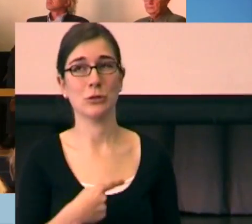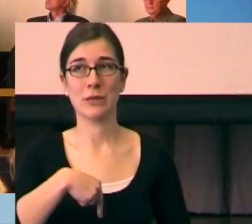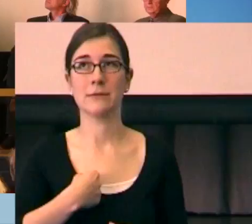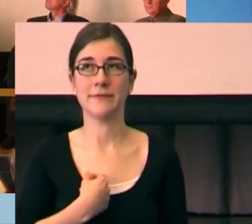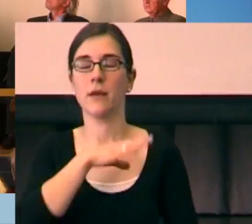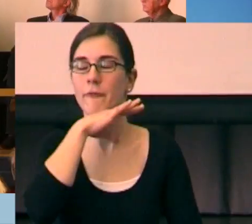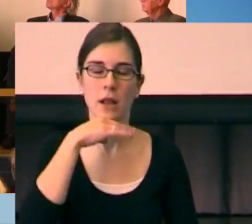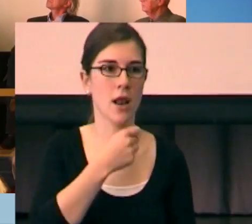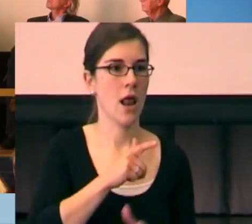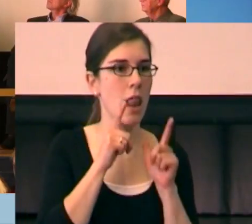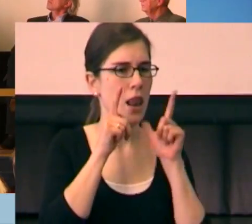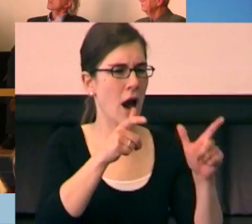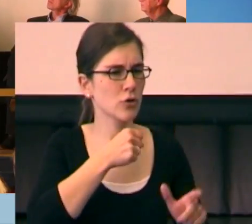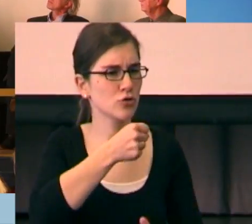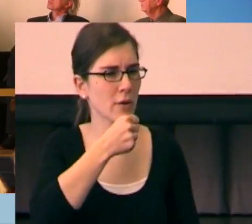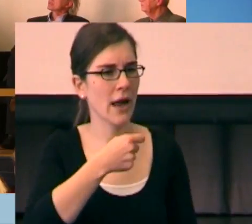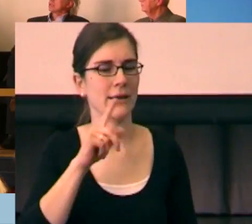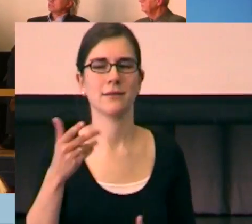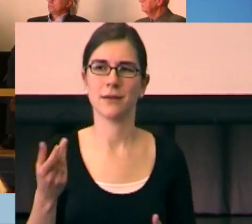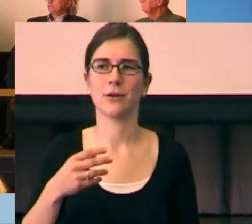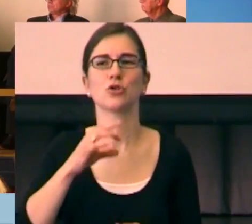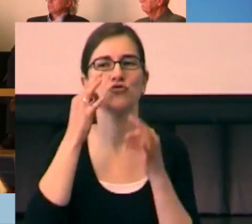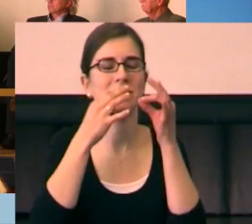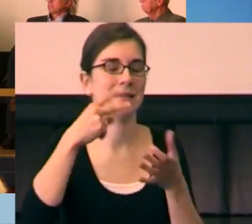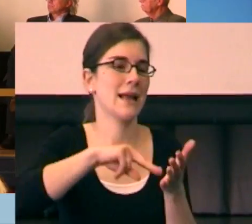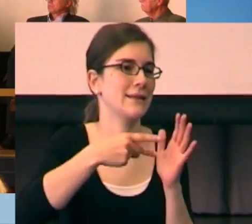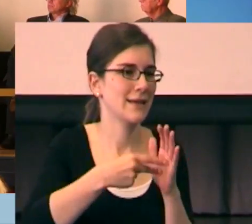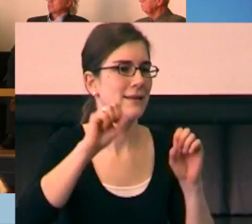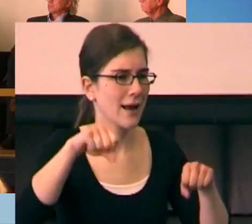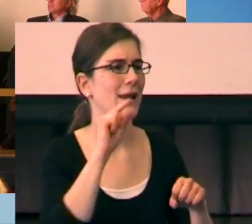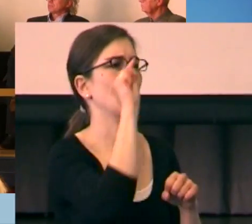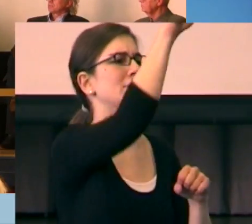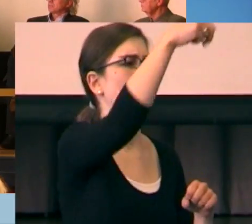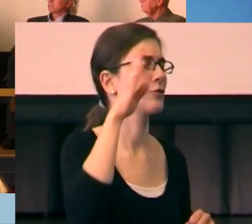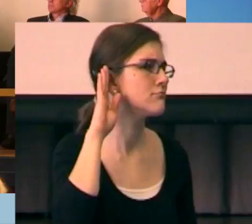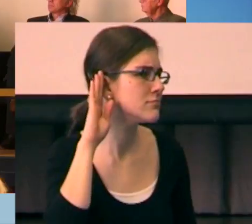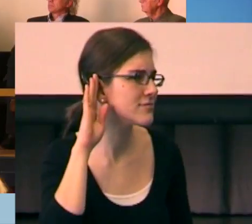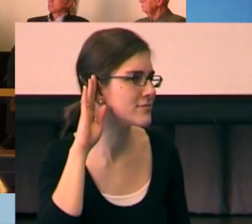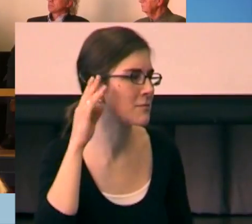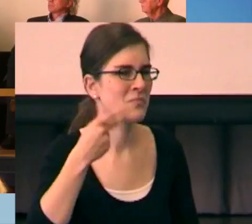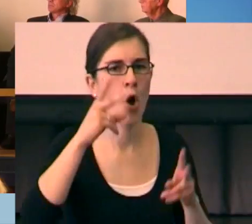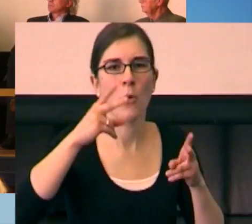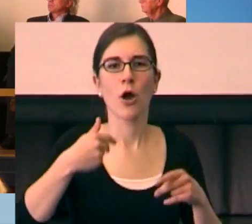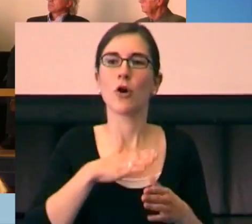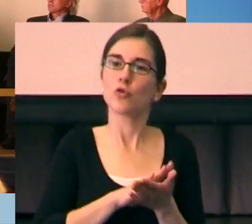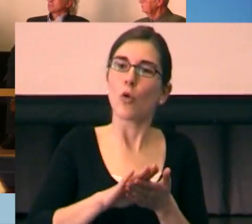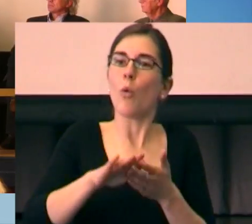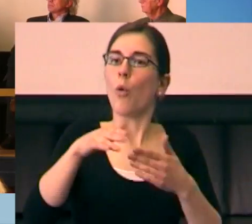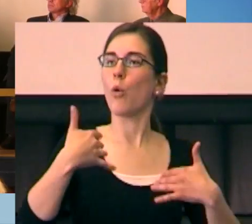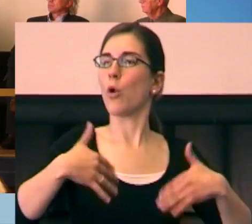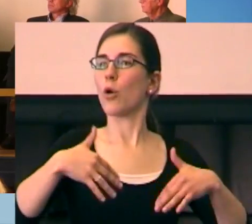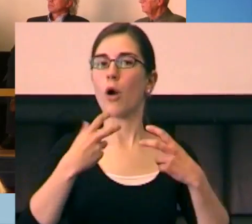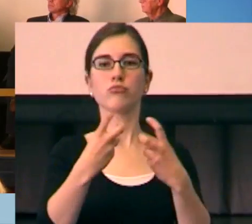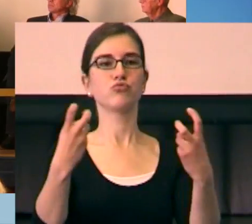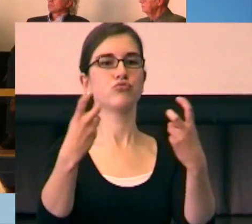sprechen. Wir haben ja Mikrofonverstärkung, dass wir auch draußen gehört werden. Es ist nicht ganz so bequem, wie sonst immer hier. Wir